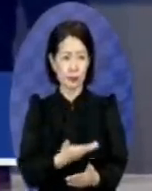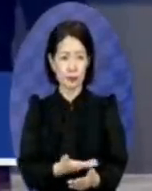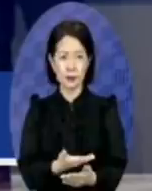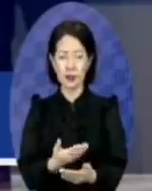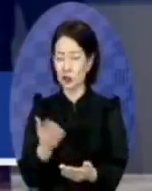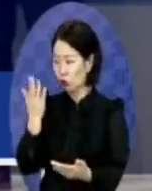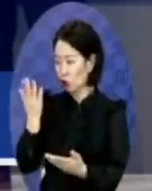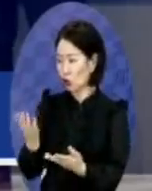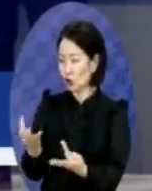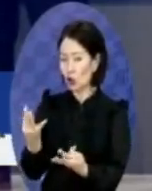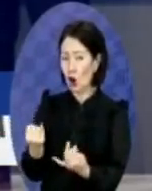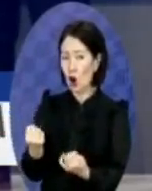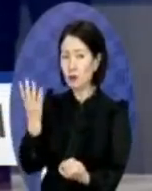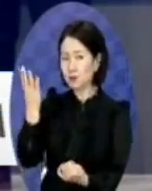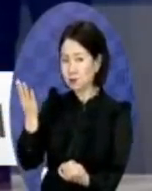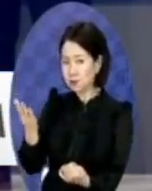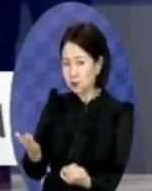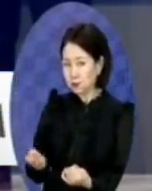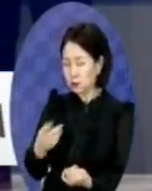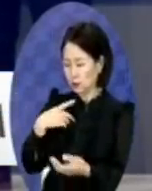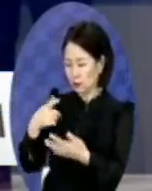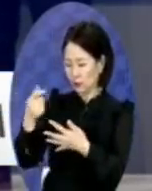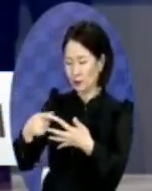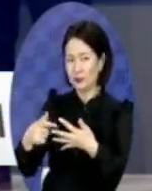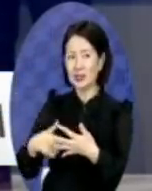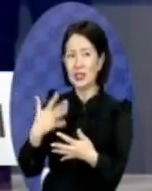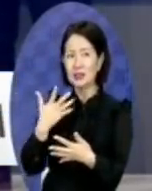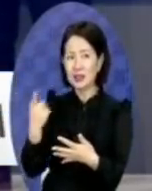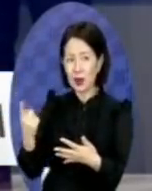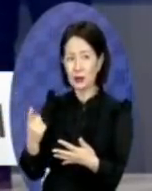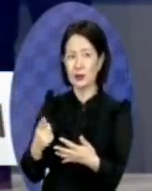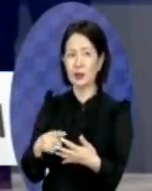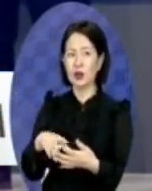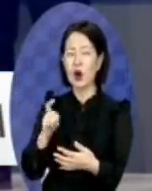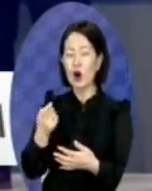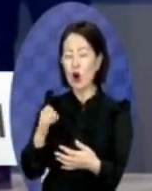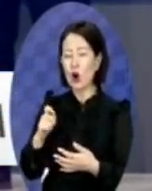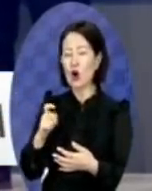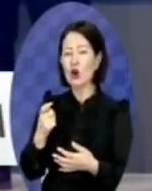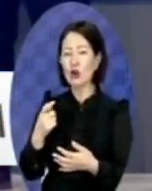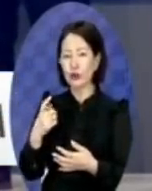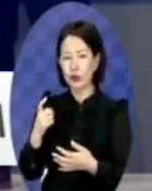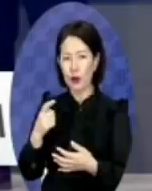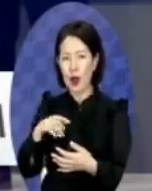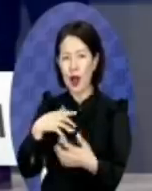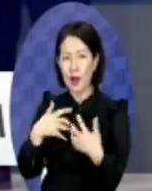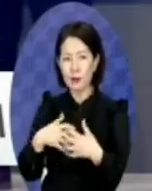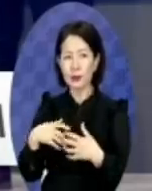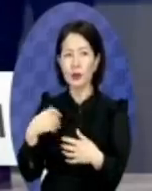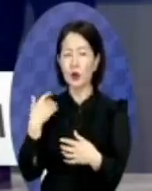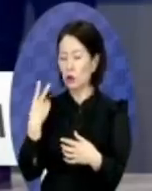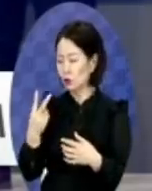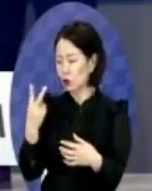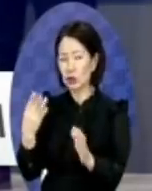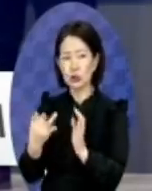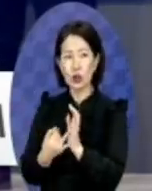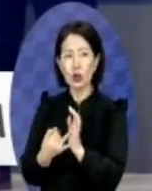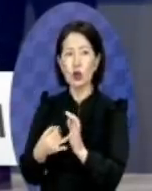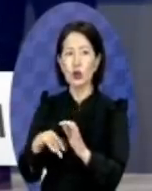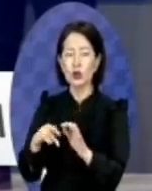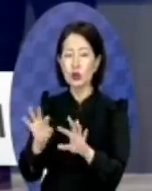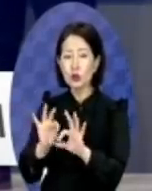нийслэл хотын ногоон бүсийн орчинд бол 51 зүйлийг өгтэй амьтан за 227 зүйлийн шуудаа за 41 зүйлийн